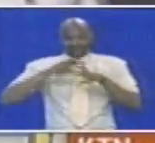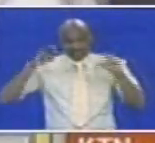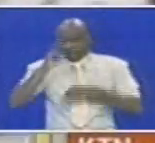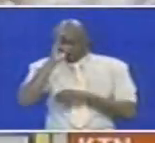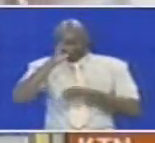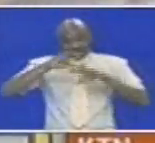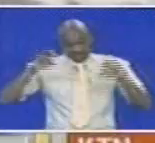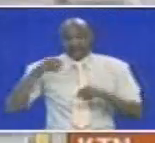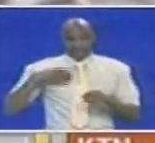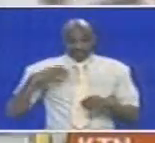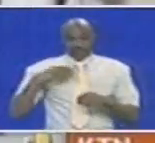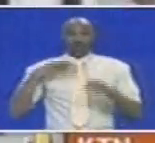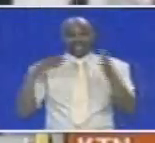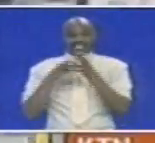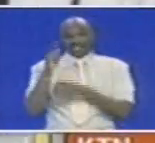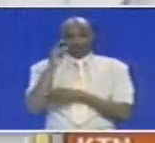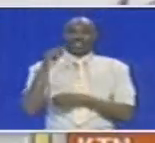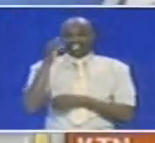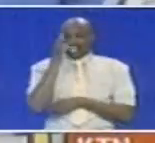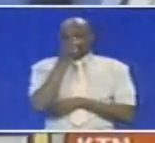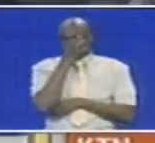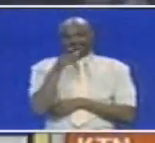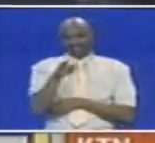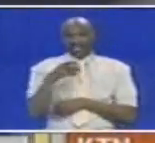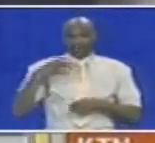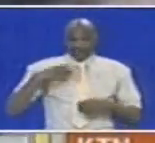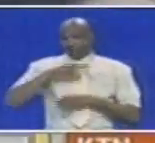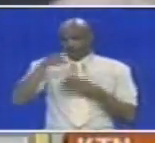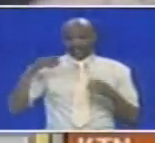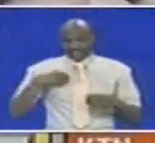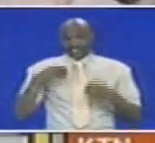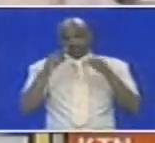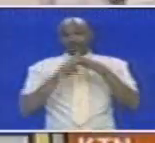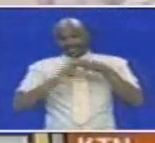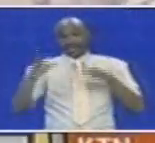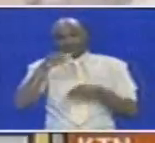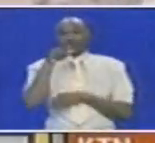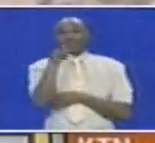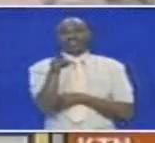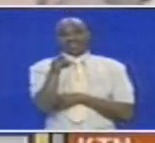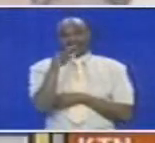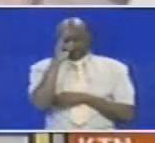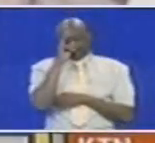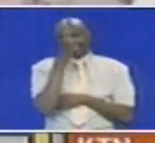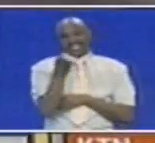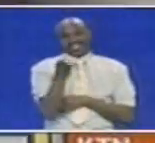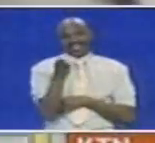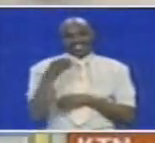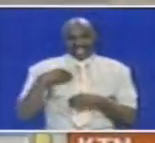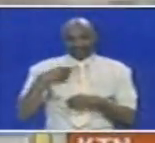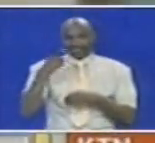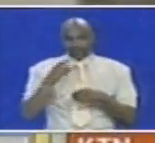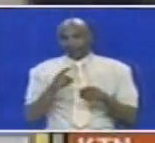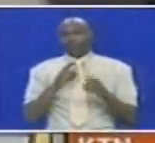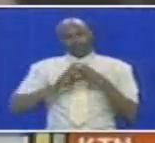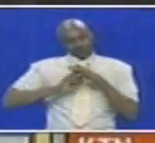dhidi ya wanywaji wa pombe haramu mjini Nyeri. Kila mmoja alijaribu kujinasua kutoka kwa mtego uliomkodolea macho, ikawa ni hali ya mguu